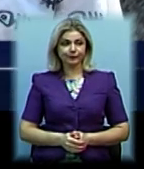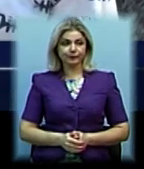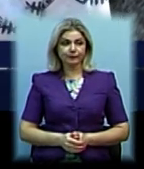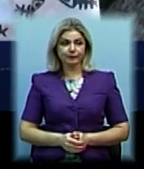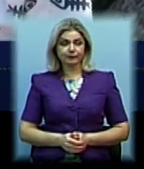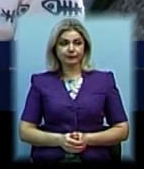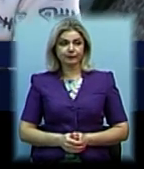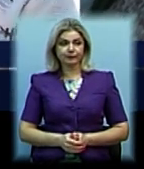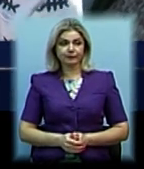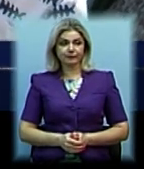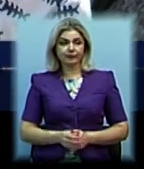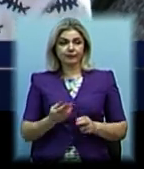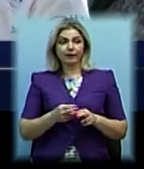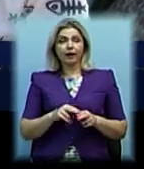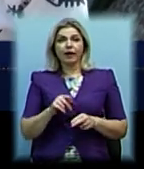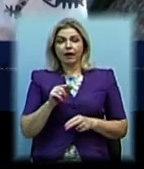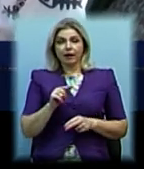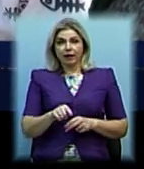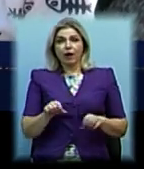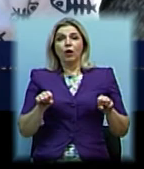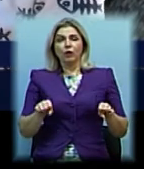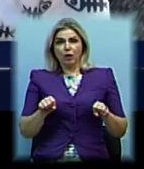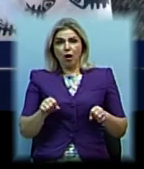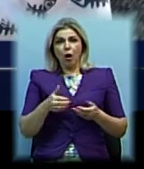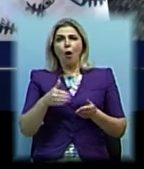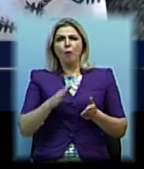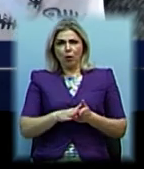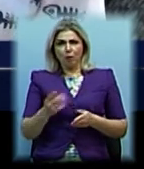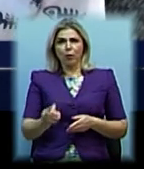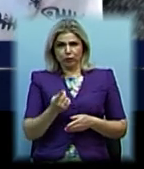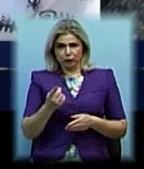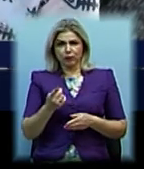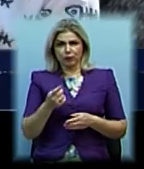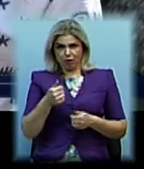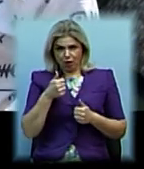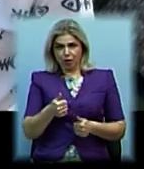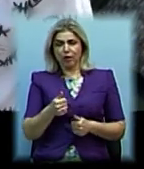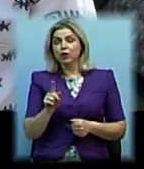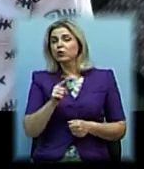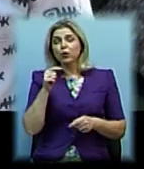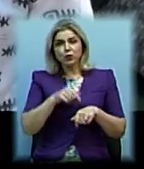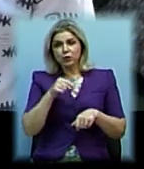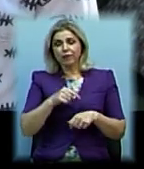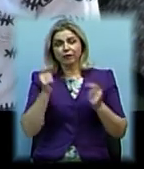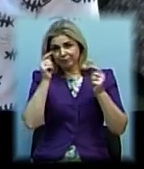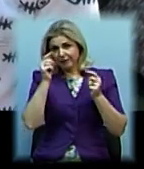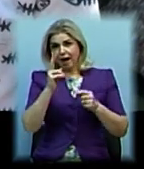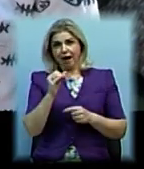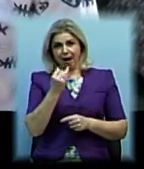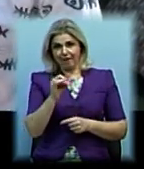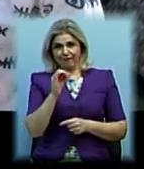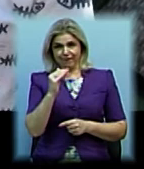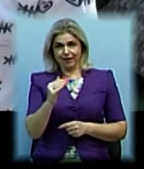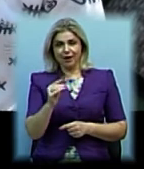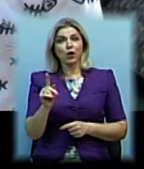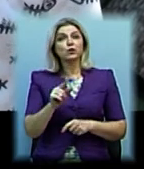125 кубічних сантиметрів об'єм. Що відчуваю? Кайф відчуваю. Що можна відчувати, коли ти їдеш